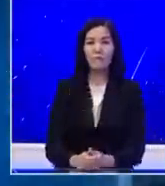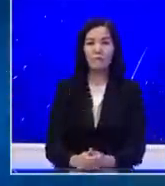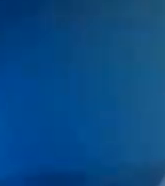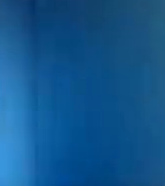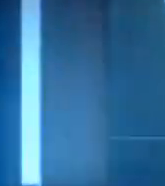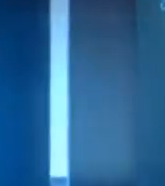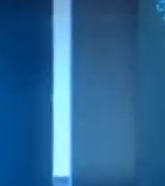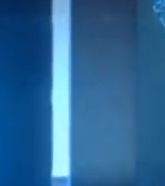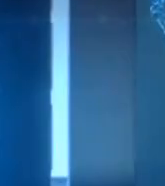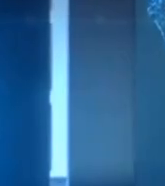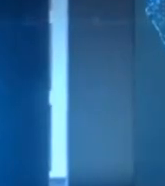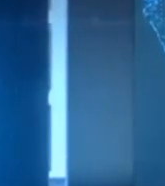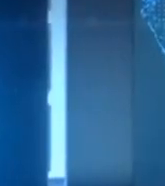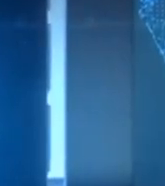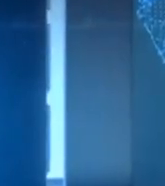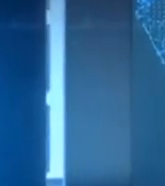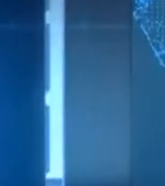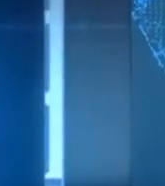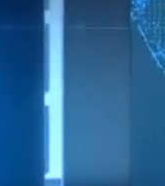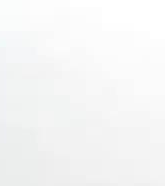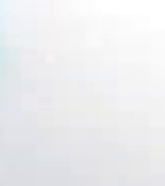Мерияшко, Жетісу телеарнасы.